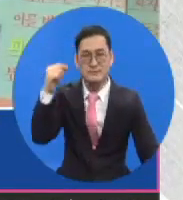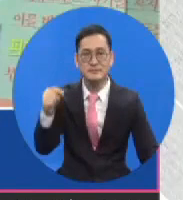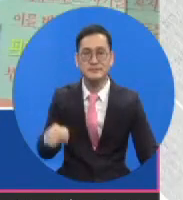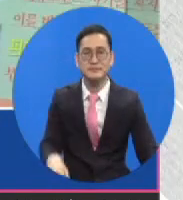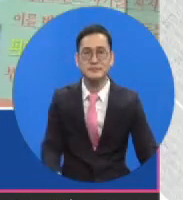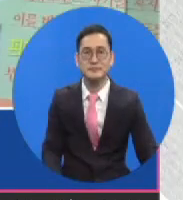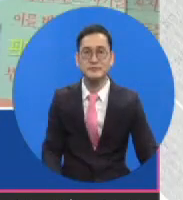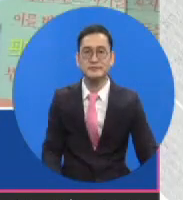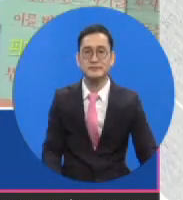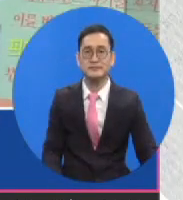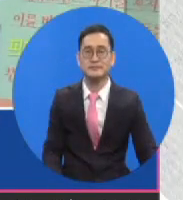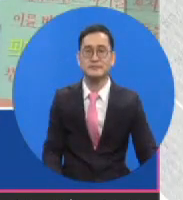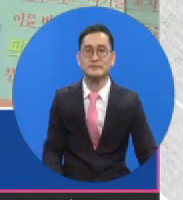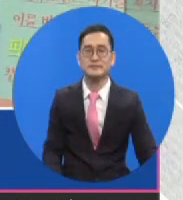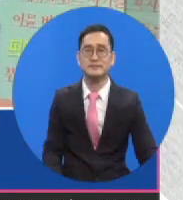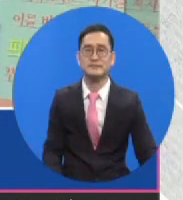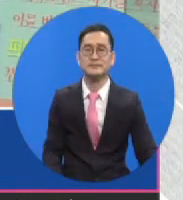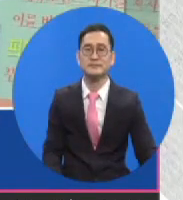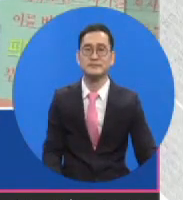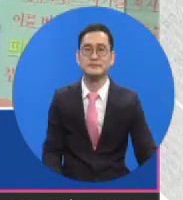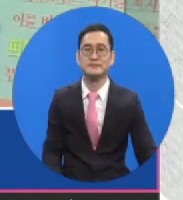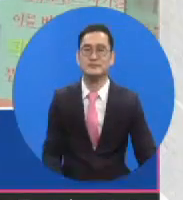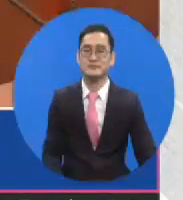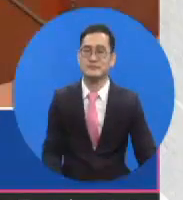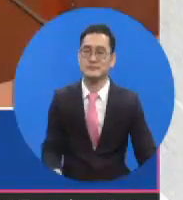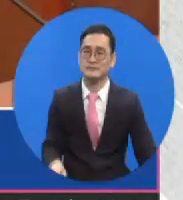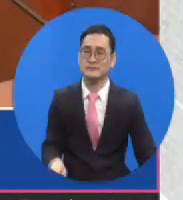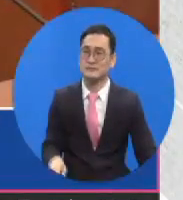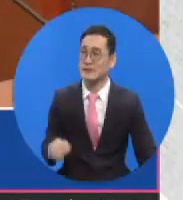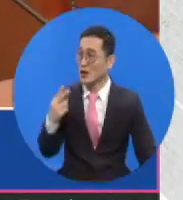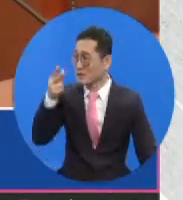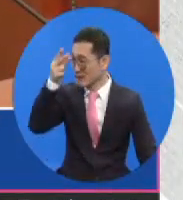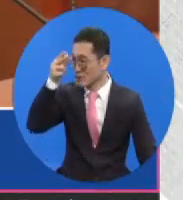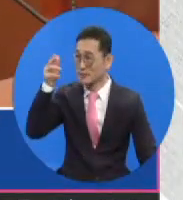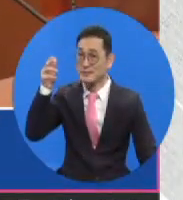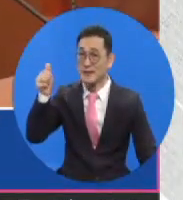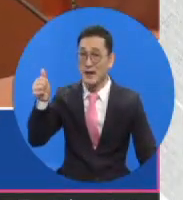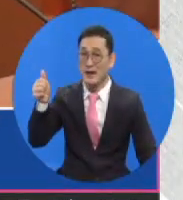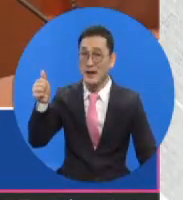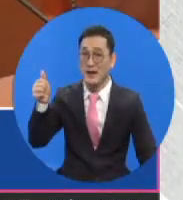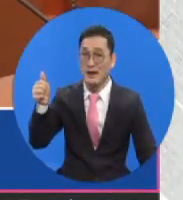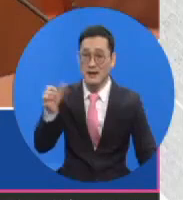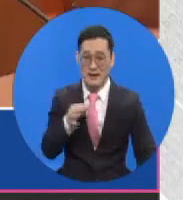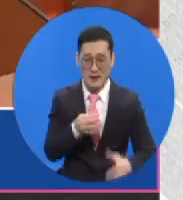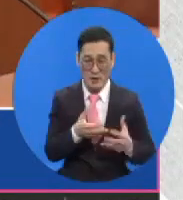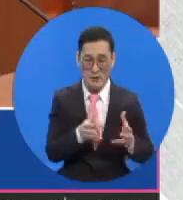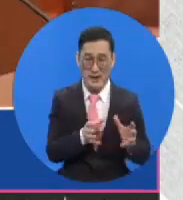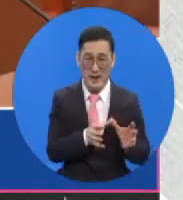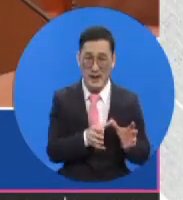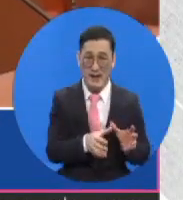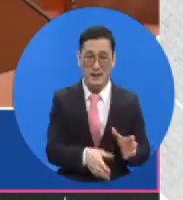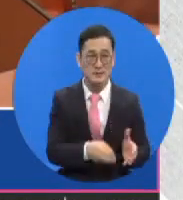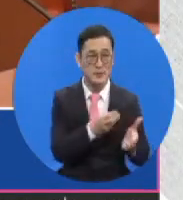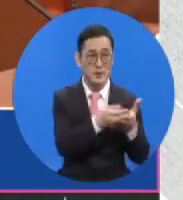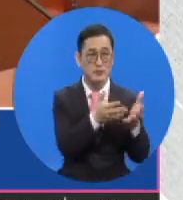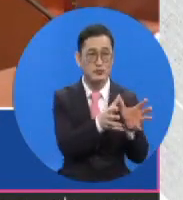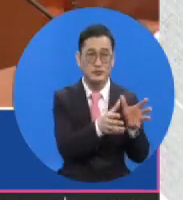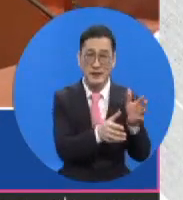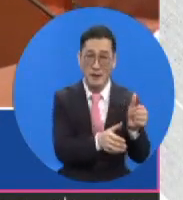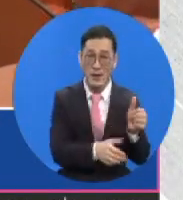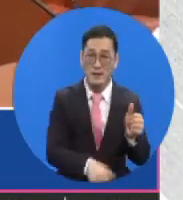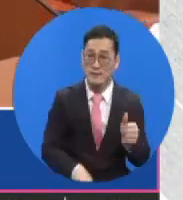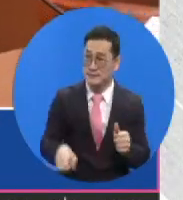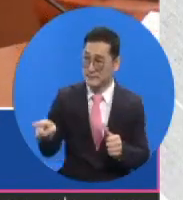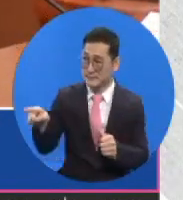입장에서는 어떠한 말도 할 수가 없는 상황일 겁니다. 하지만 윤석열 총장을 향해서 여권이 추미애 법무부 장관이 저와